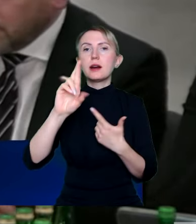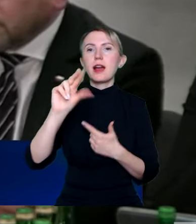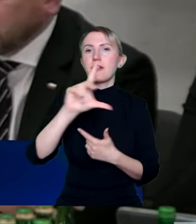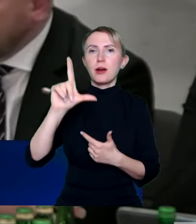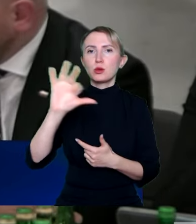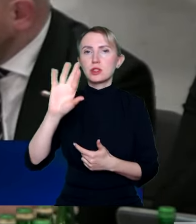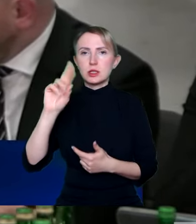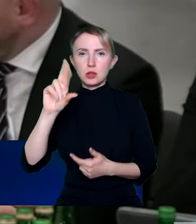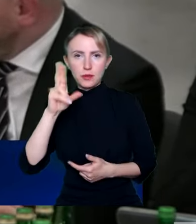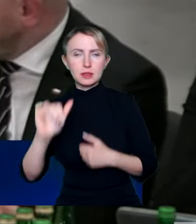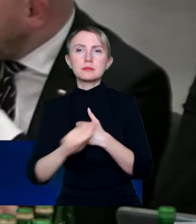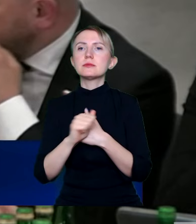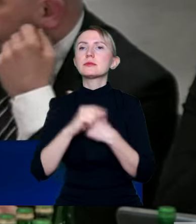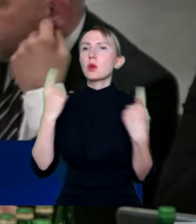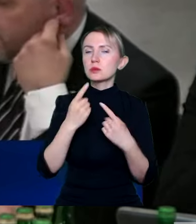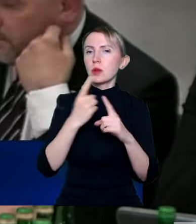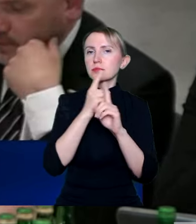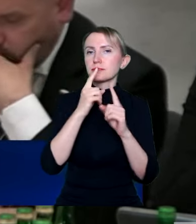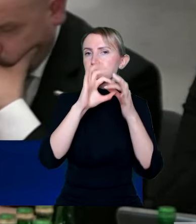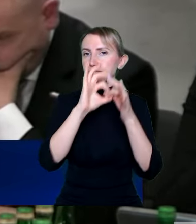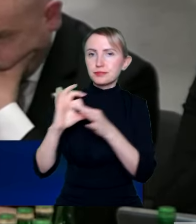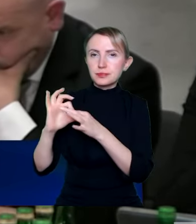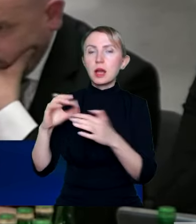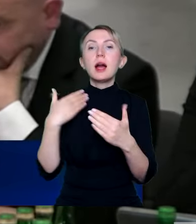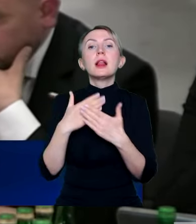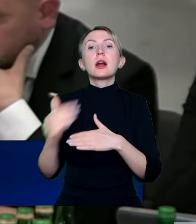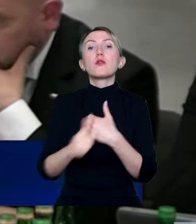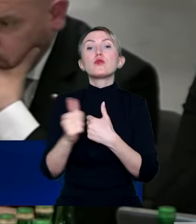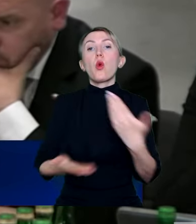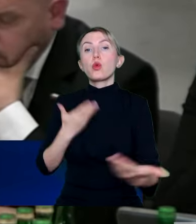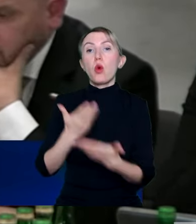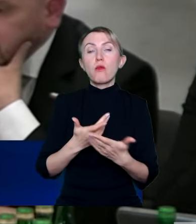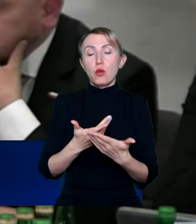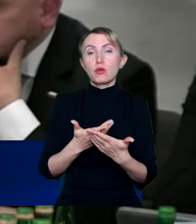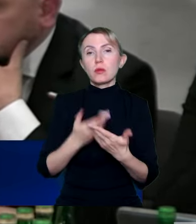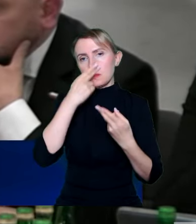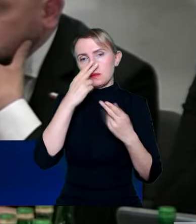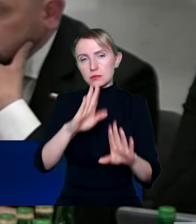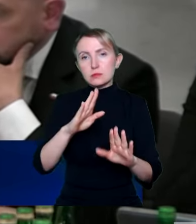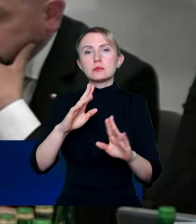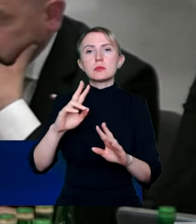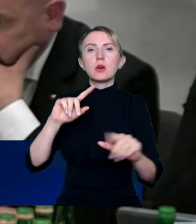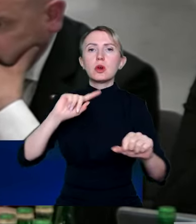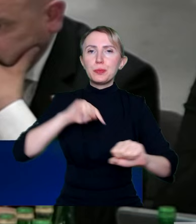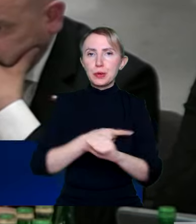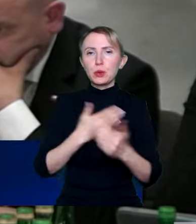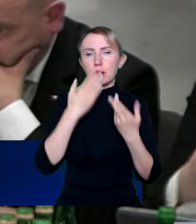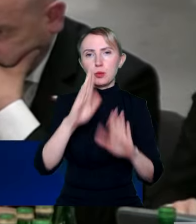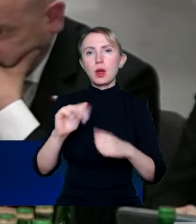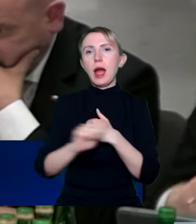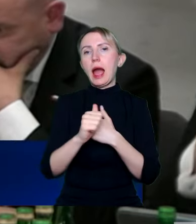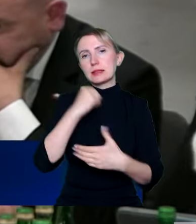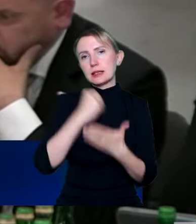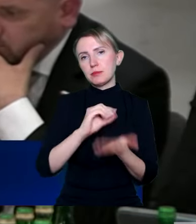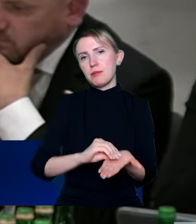w związku z tymi okolicznościami. Dlatego we wnioskach dowodowych występujemy do odpowiedniej prokuratury o udostępnienie akt sprawy, tak samo jak i w przypadku